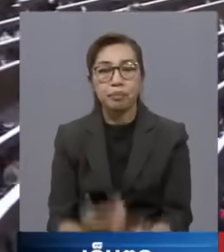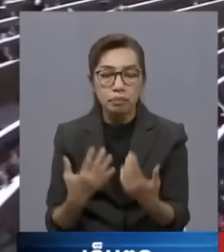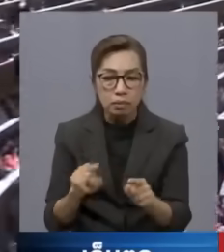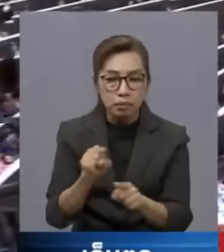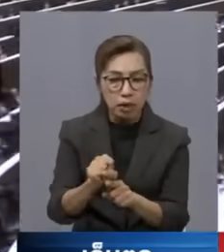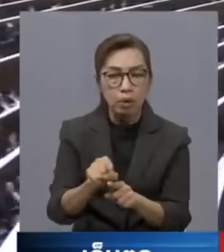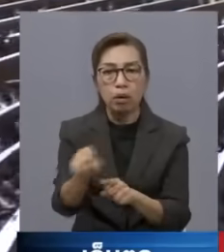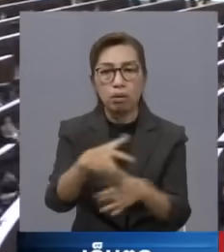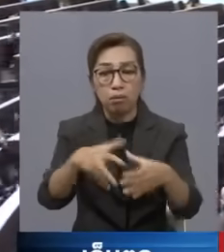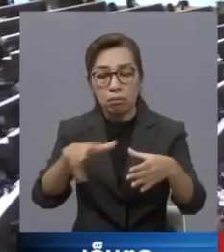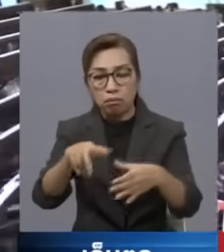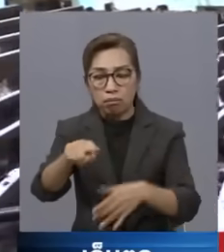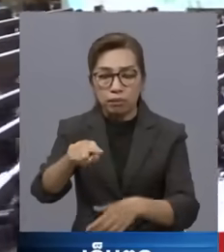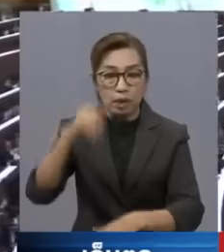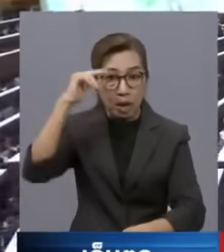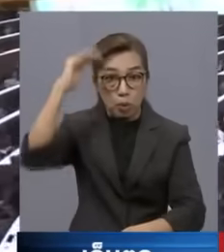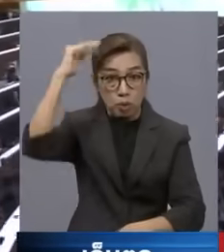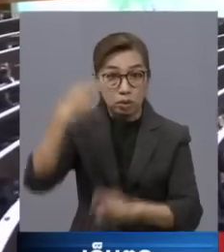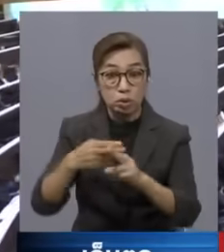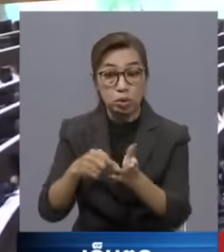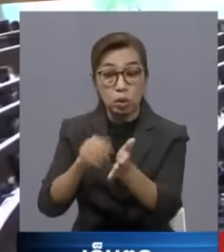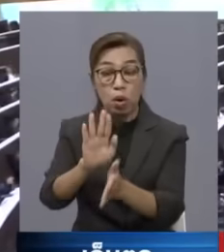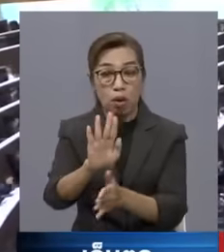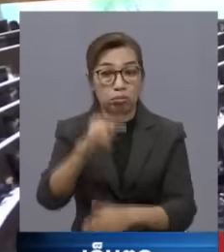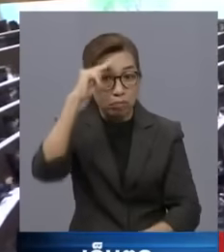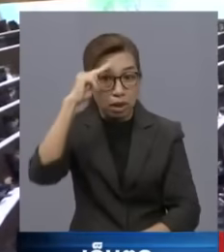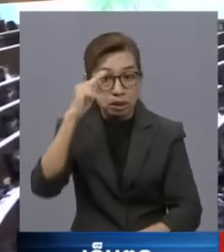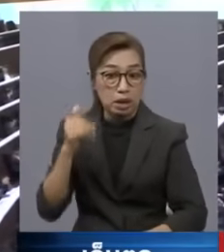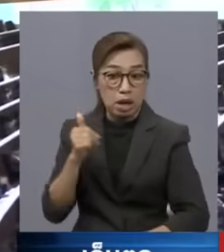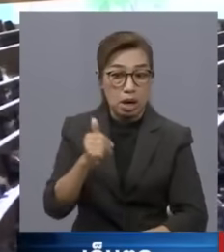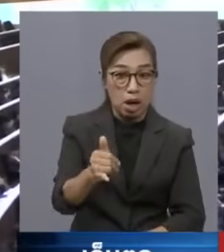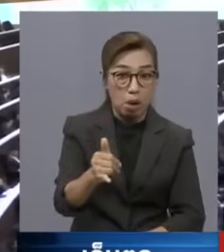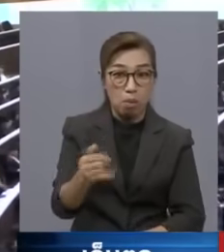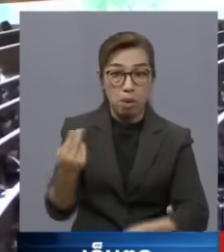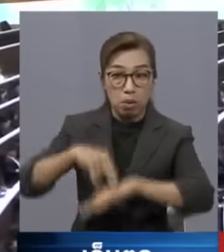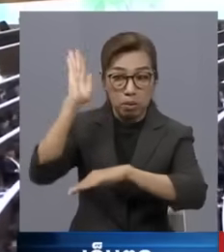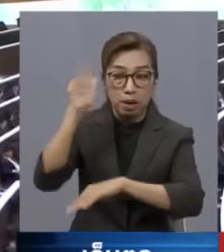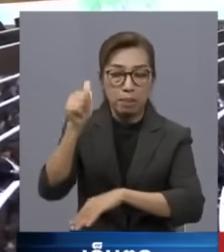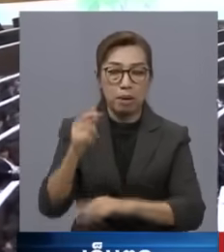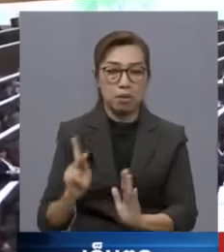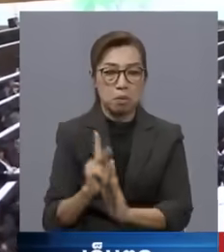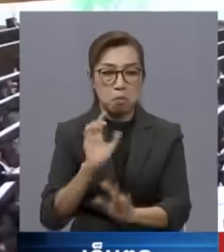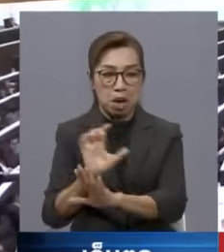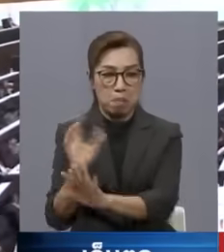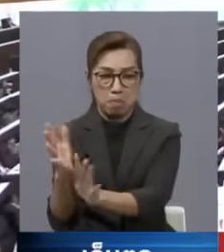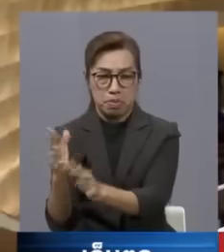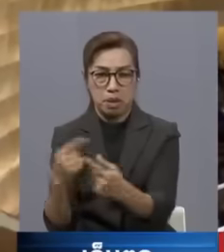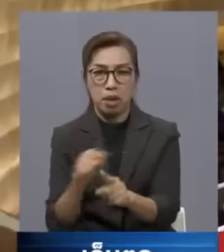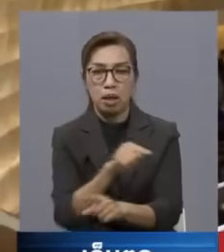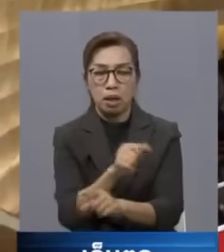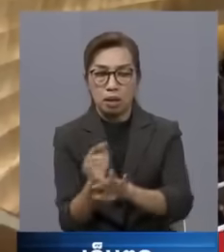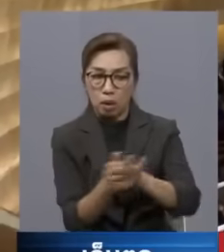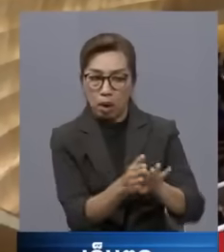จะให้คุณเศรษฐามาแสดงความคิดเห็นได้ไหมอันนี้อาจารย์ว่าน้องต้องบอกว่าข้อบังคับมันไม่ได้กำหนดแล้วนะแต่ก็ต้องถามที่ประชุมของ